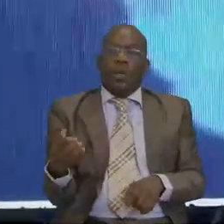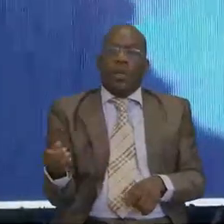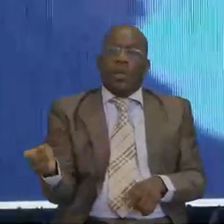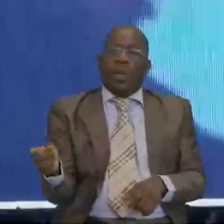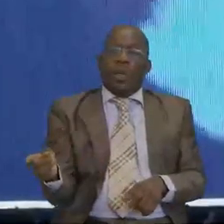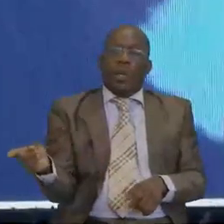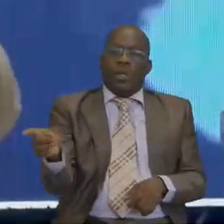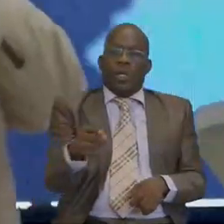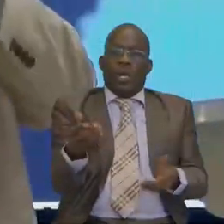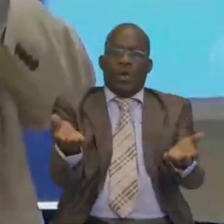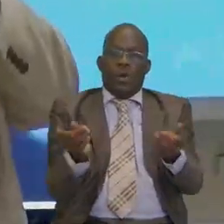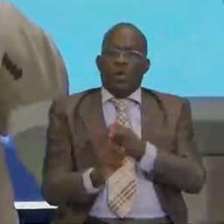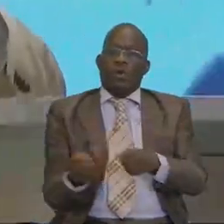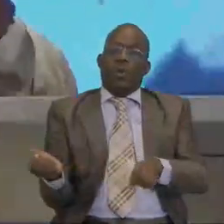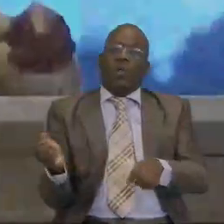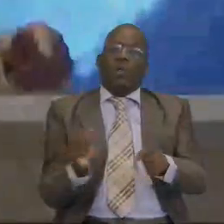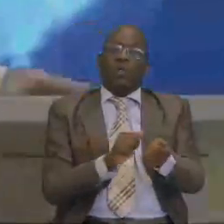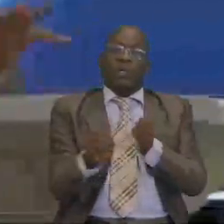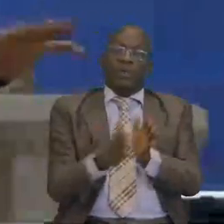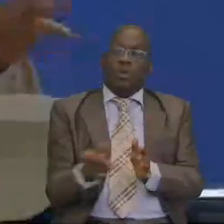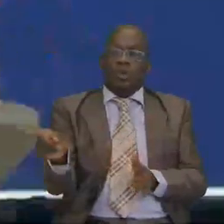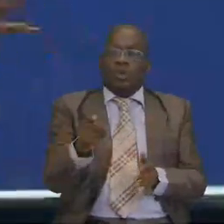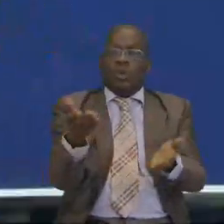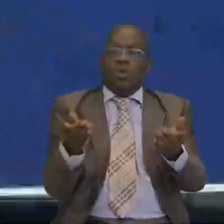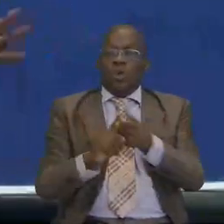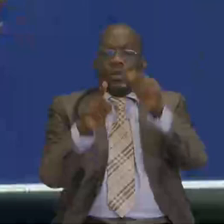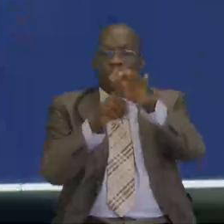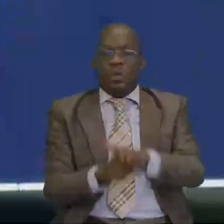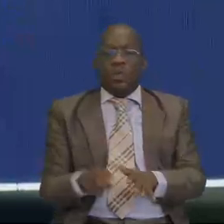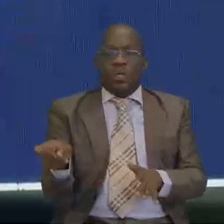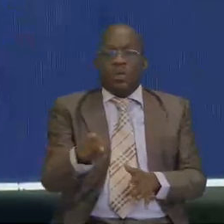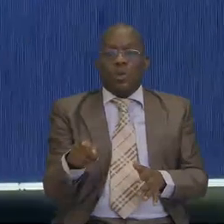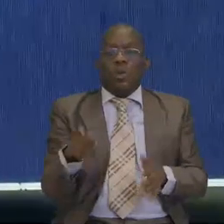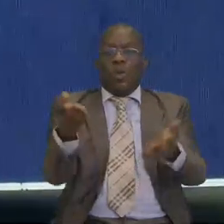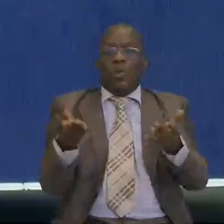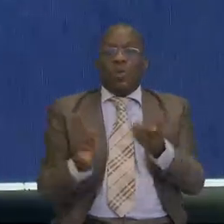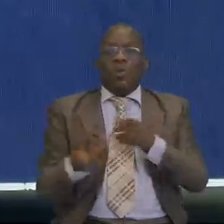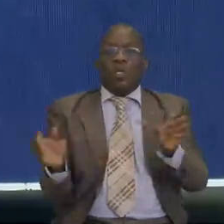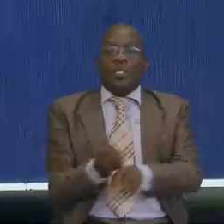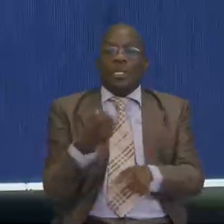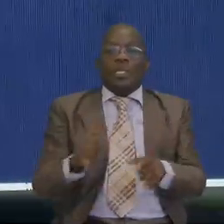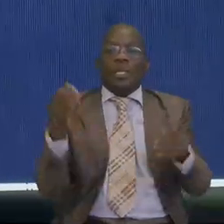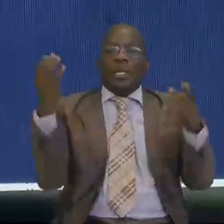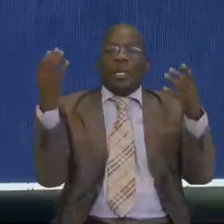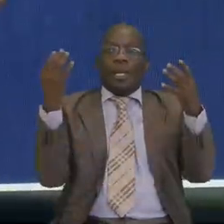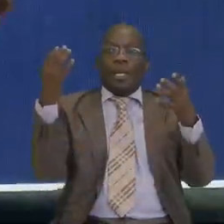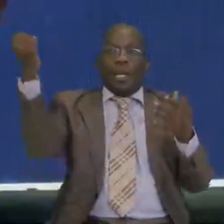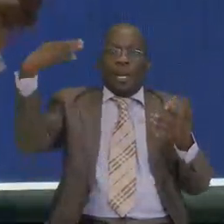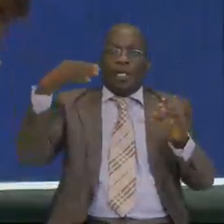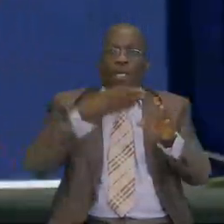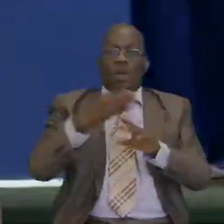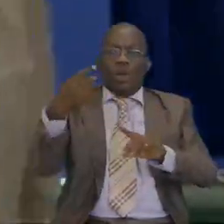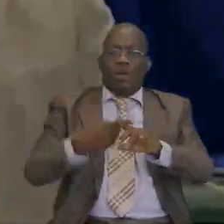Veulent te submerger. Ces choses veulent te détruire. Ces choses veulent ôter la lumière de ton